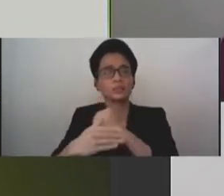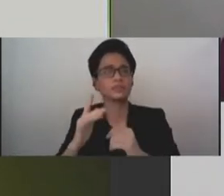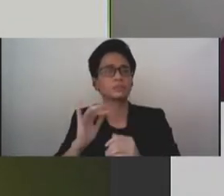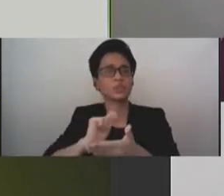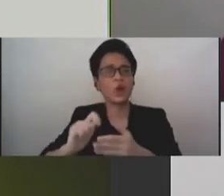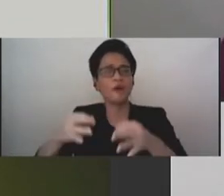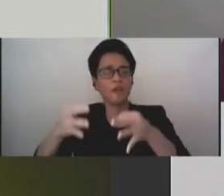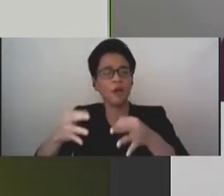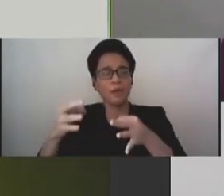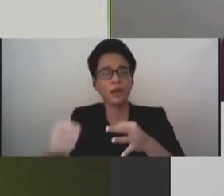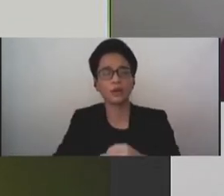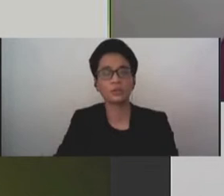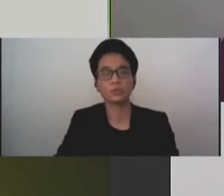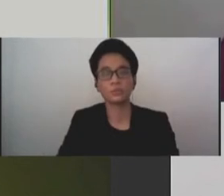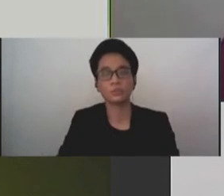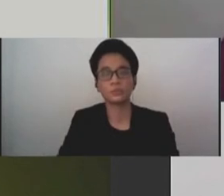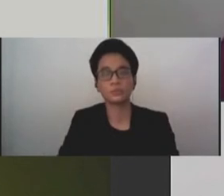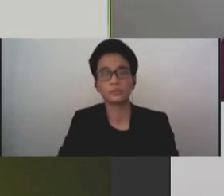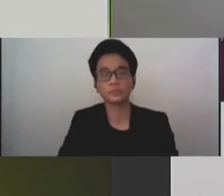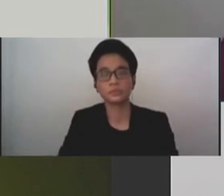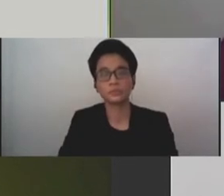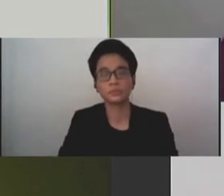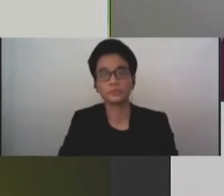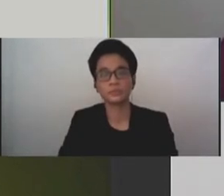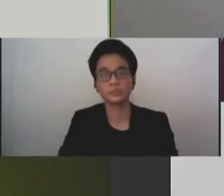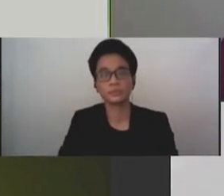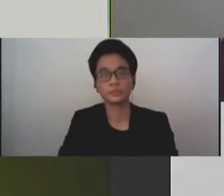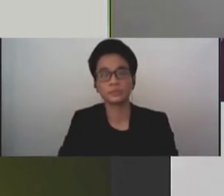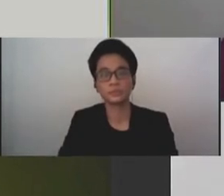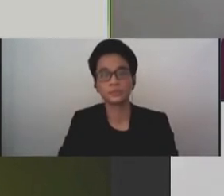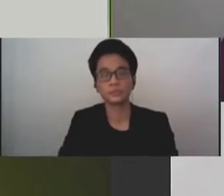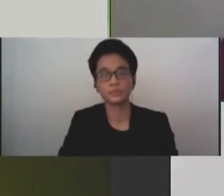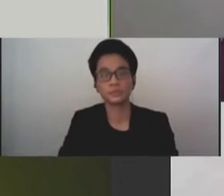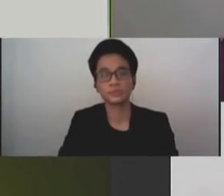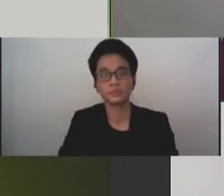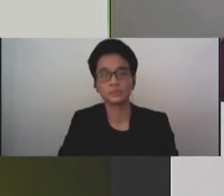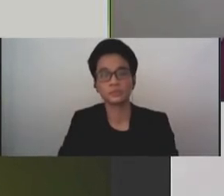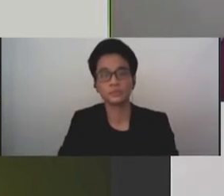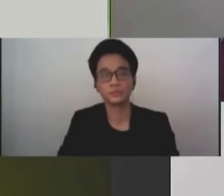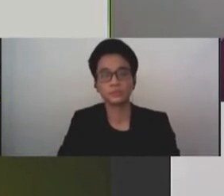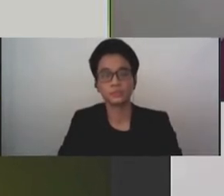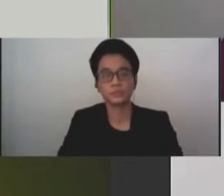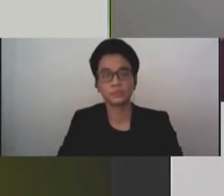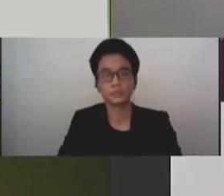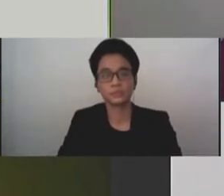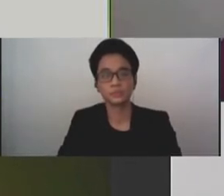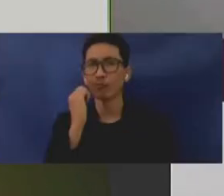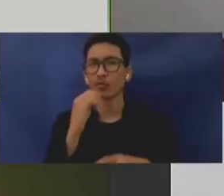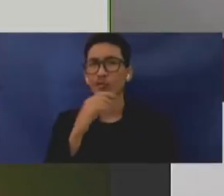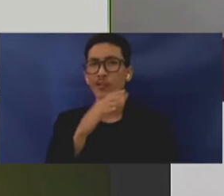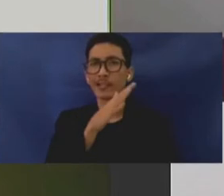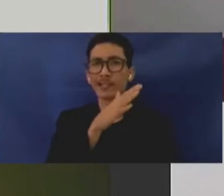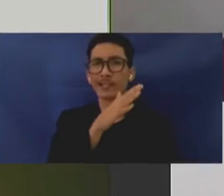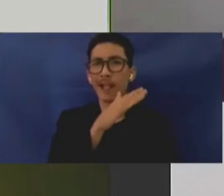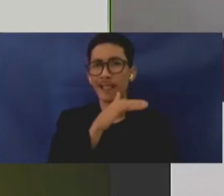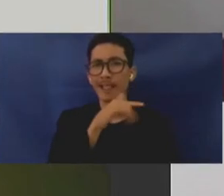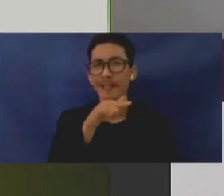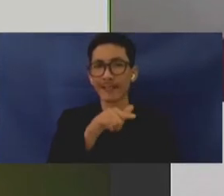dengan non-disabilitas. Oke, selanjutnya ya, ketiga kepada Bu Santi, Bu. Ibu kan anak ibu masih 5 tahun, Bu. Ada nggak sih